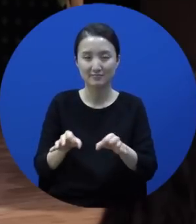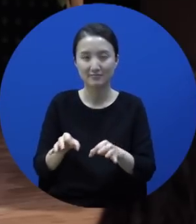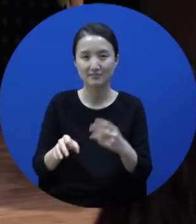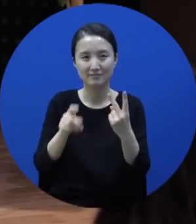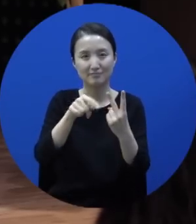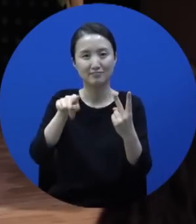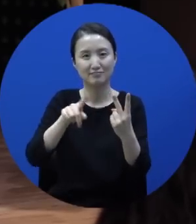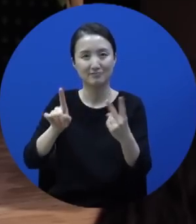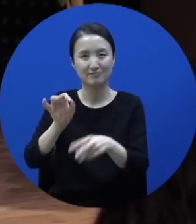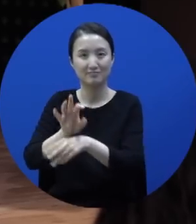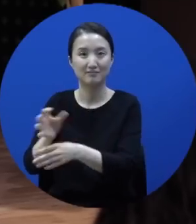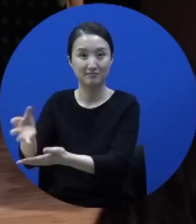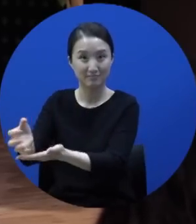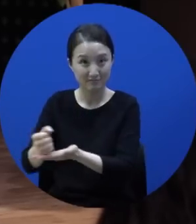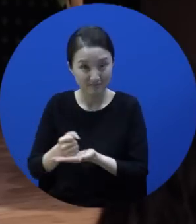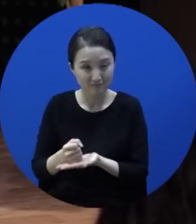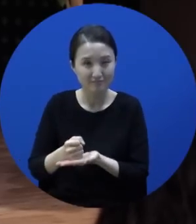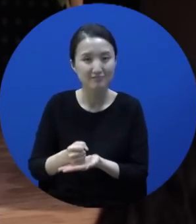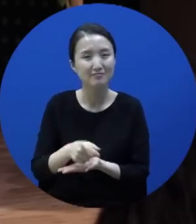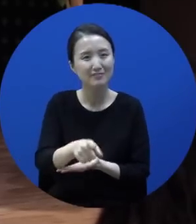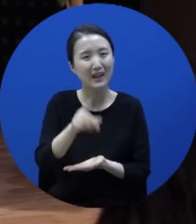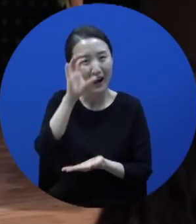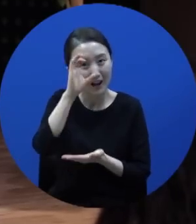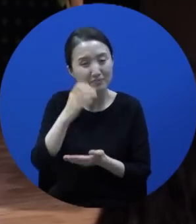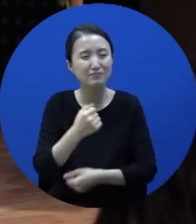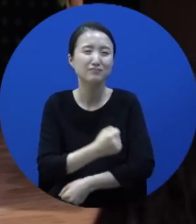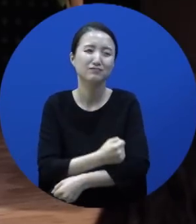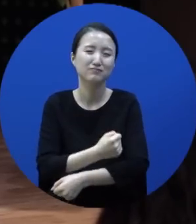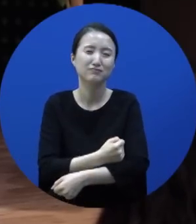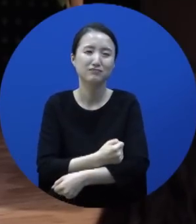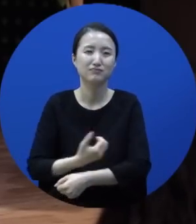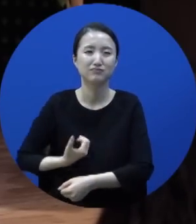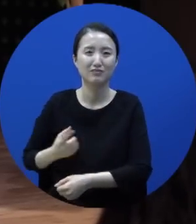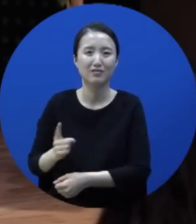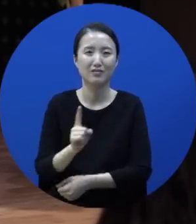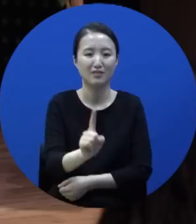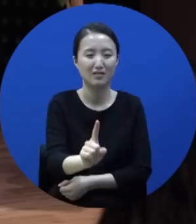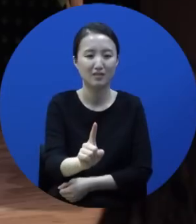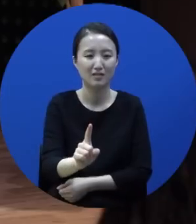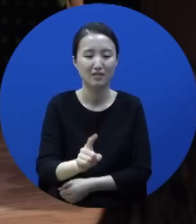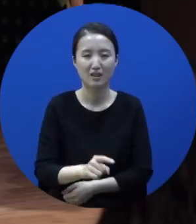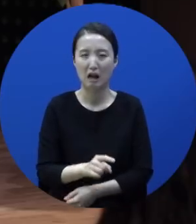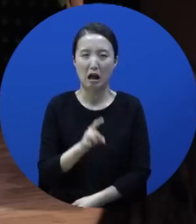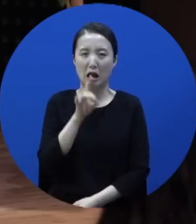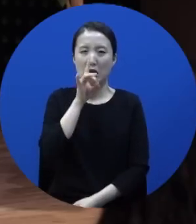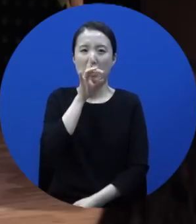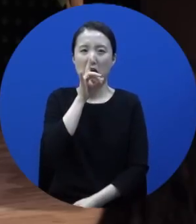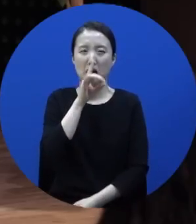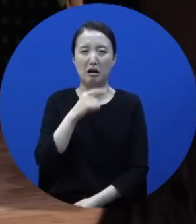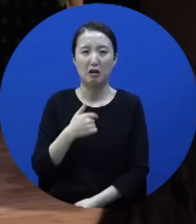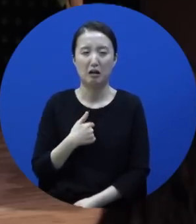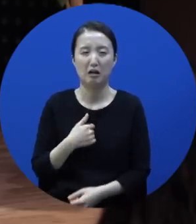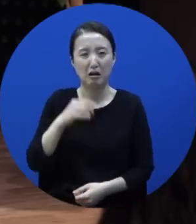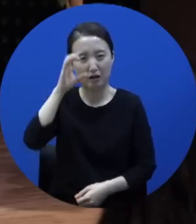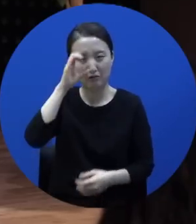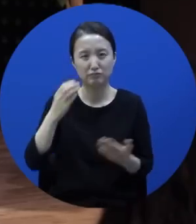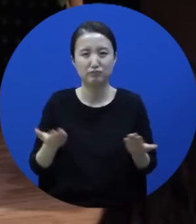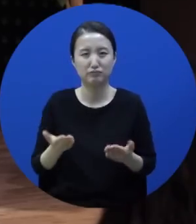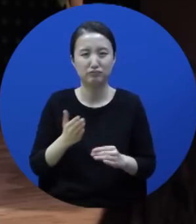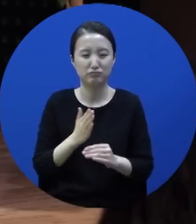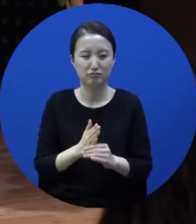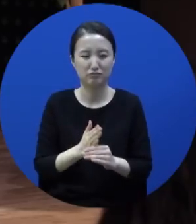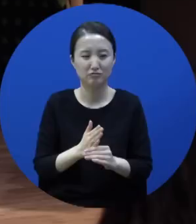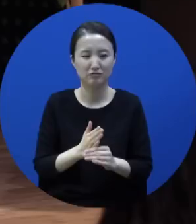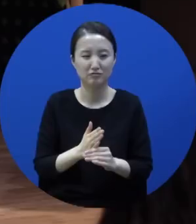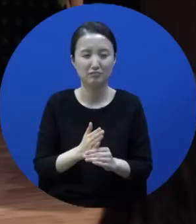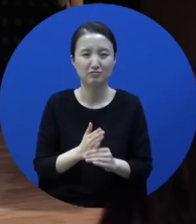2+1 음료수를 사고 아르바이트하는 친구에게 우유 하나를 줬어요. 그 친구가 안 돼요. 저 이거 받으면 큰일